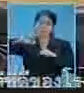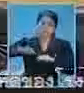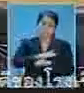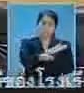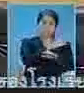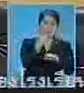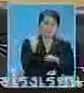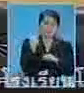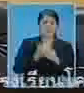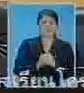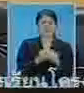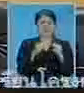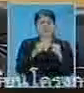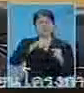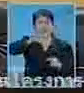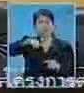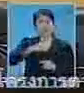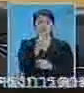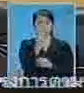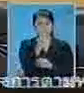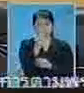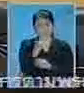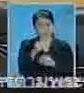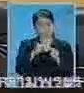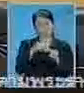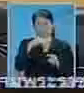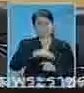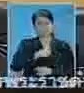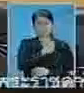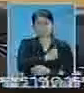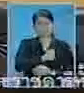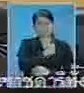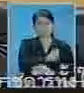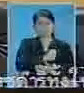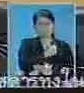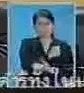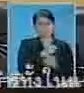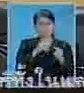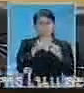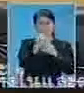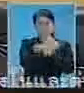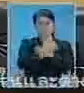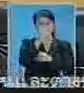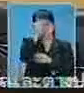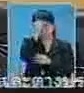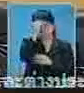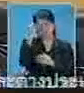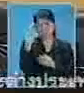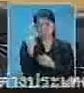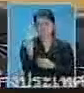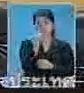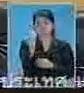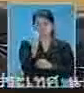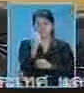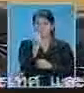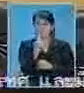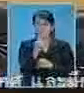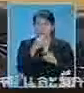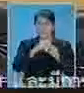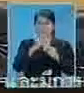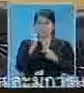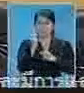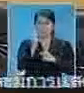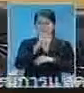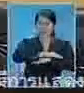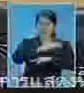ภาพนะครับที่น่าสลดใจในจอโทรทัศน์ของเราได้อ่านข่าวตามสื่อต่างๆนะครับแล้ว